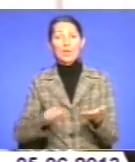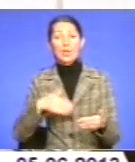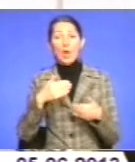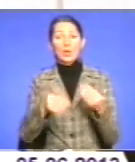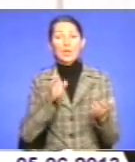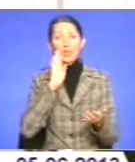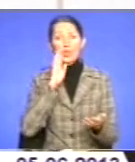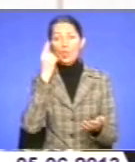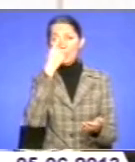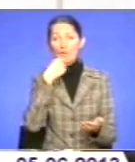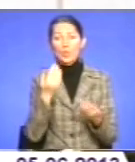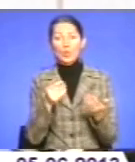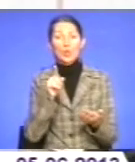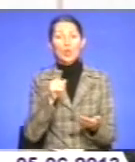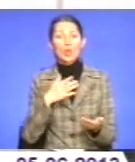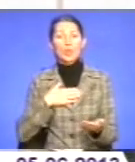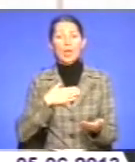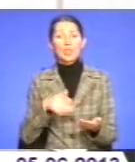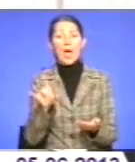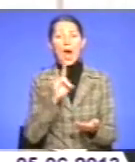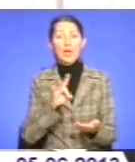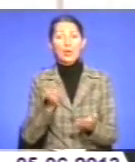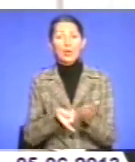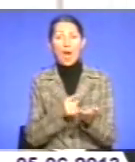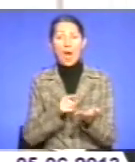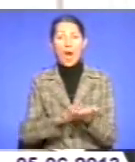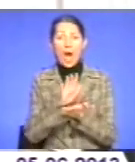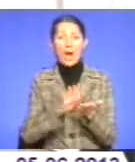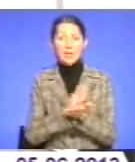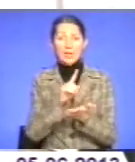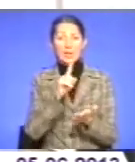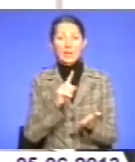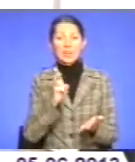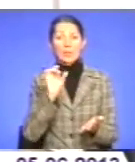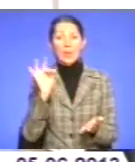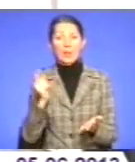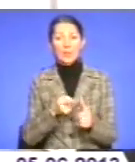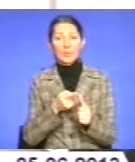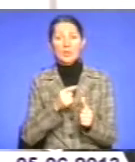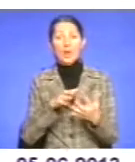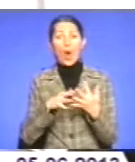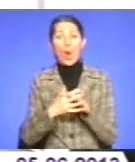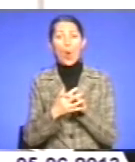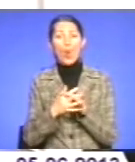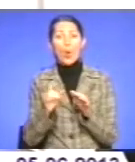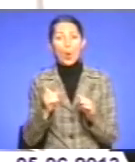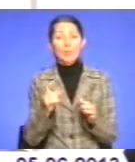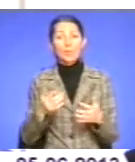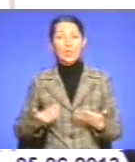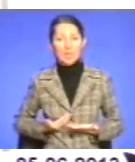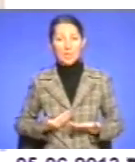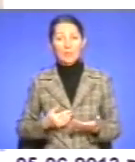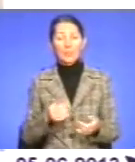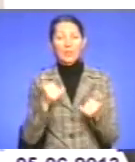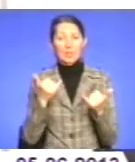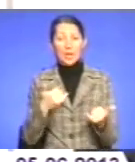Може тому, що наша районна газета «Збаразька», тодішнє колосне життя для мене асоціювалося з жінкою. І я зараз більше займаюся